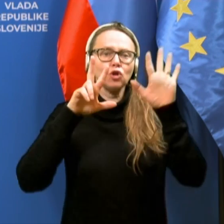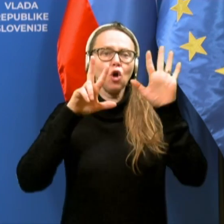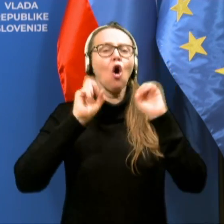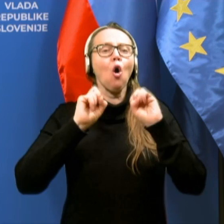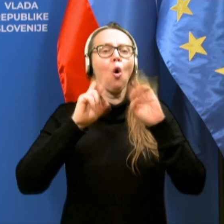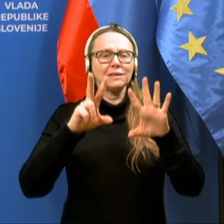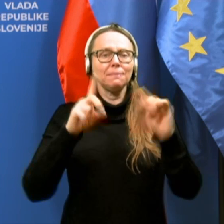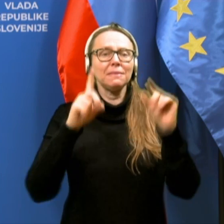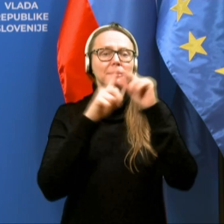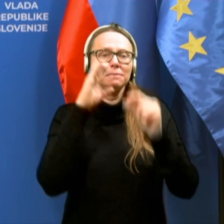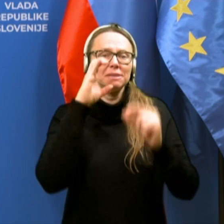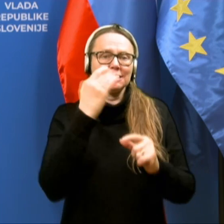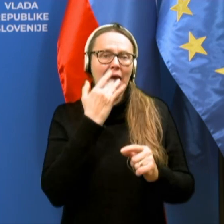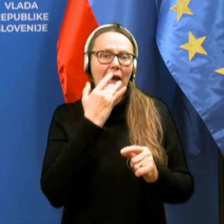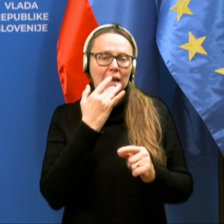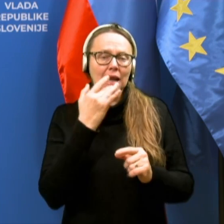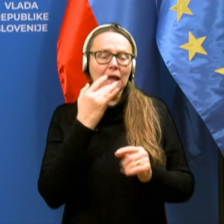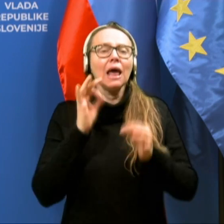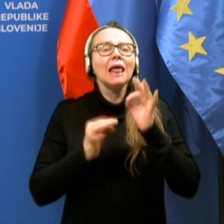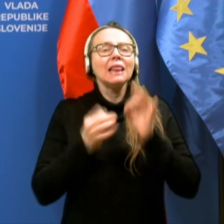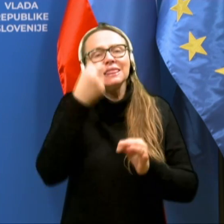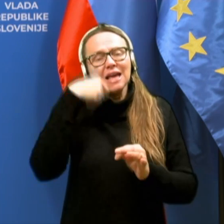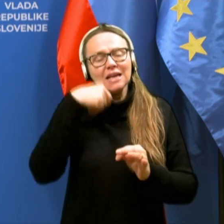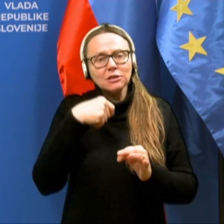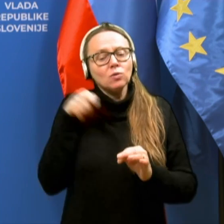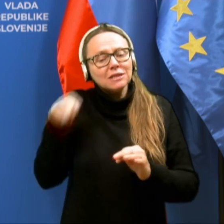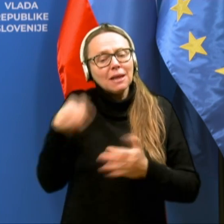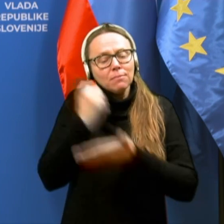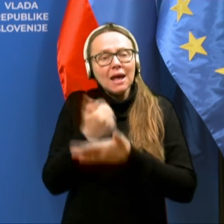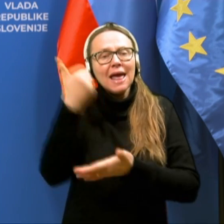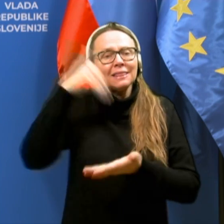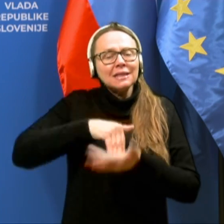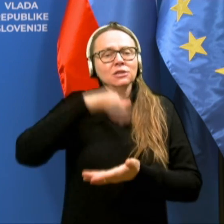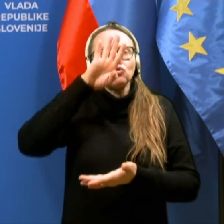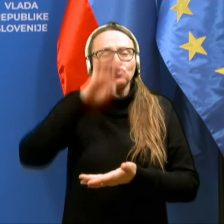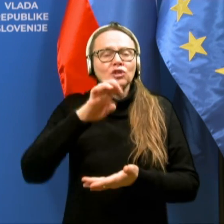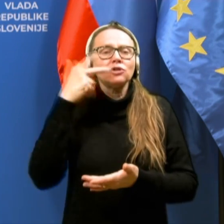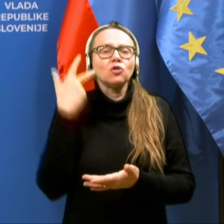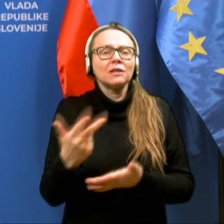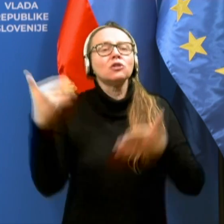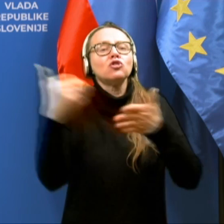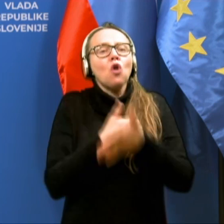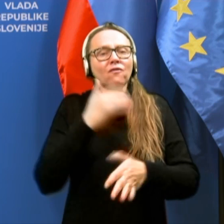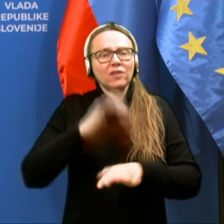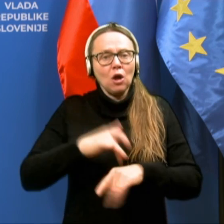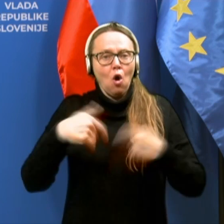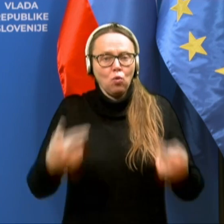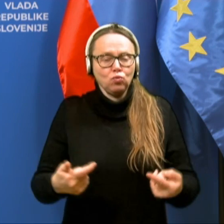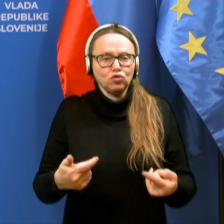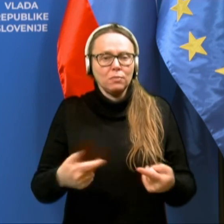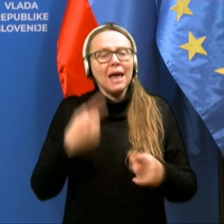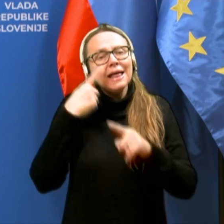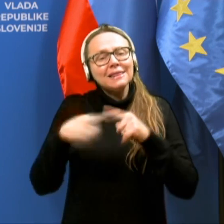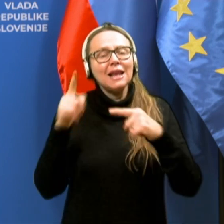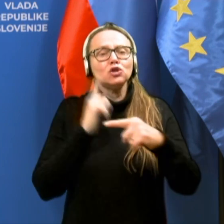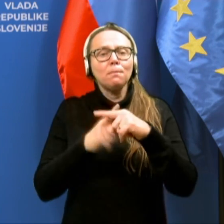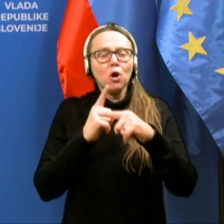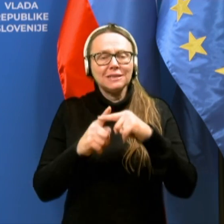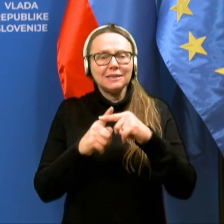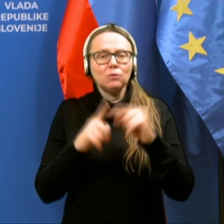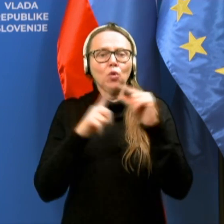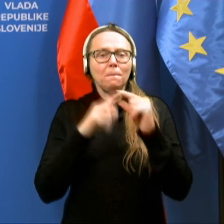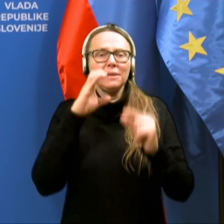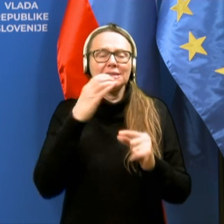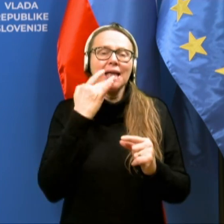5418 PCR testov. Z njimi je bilo potrjenih 1430 novih okužb. Delež pozitivnih